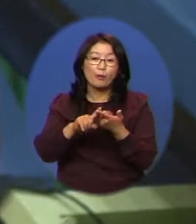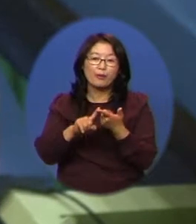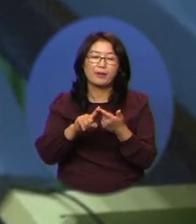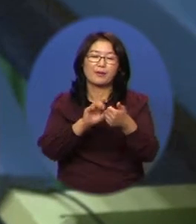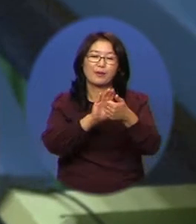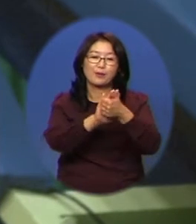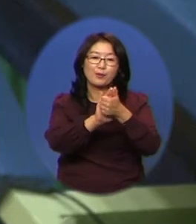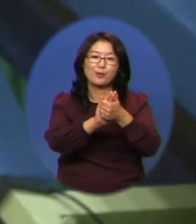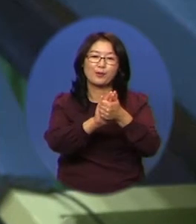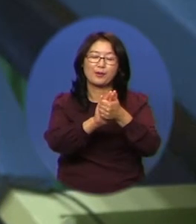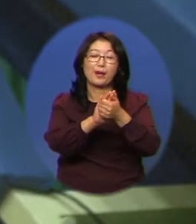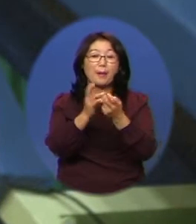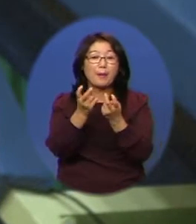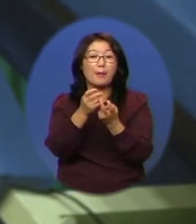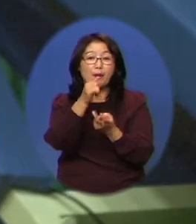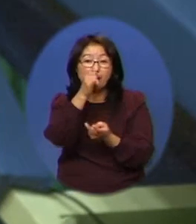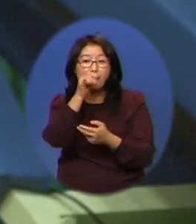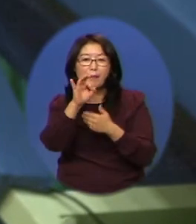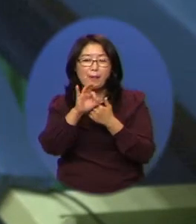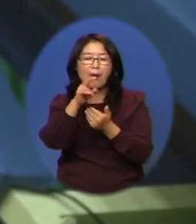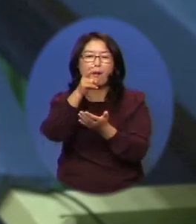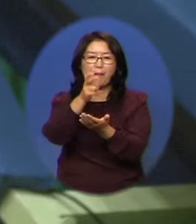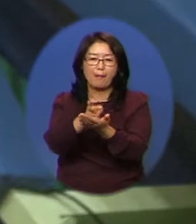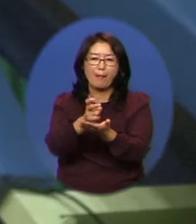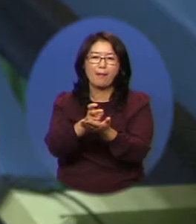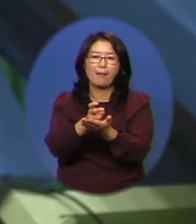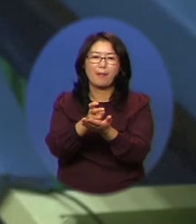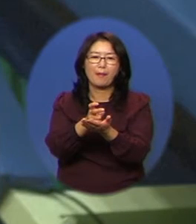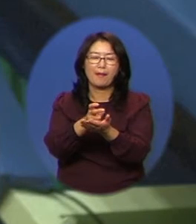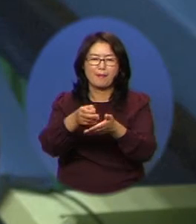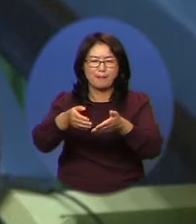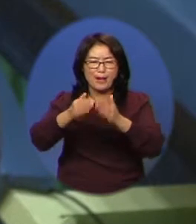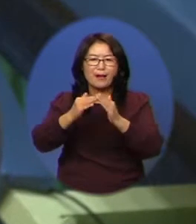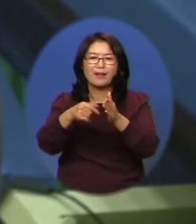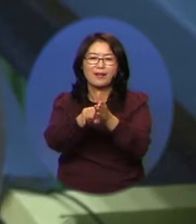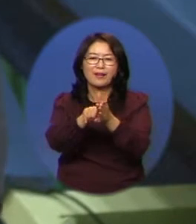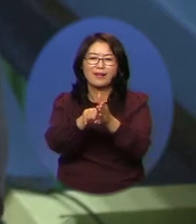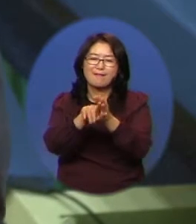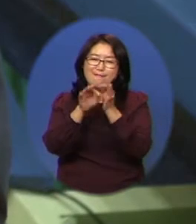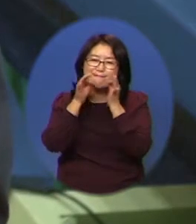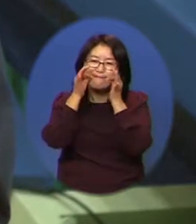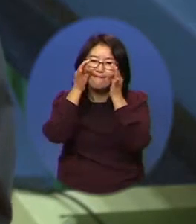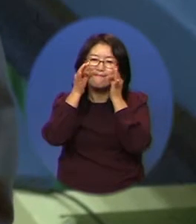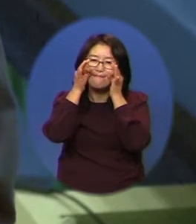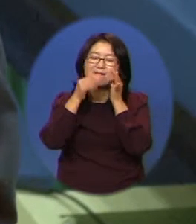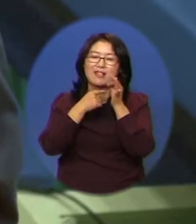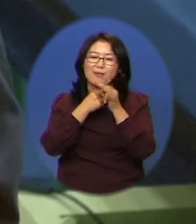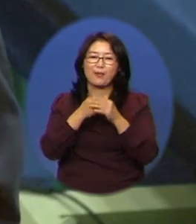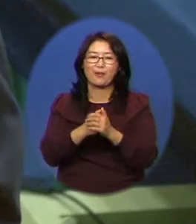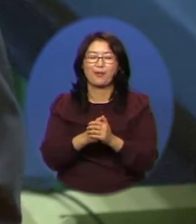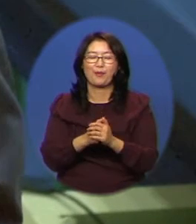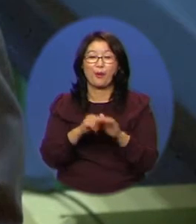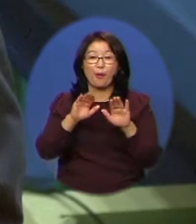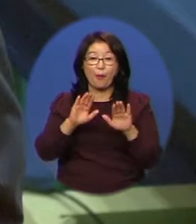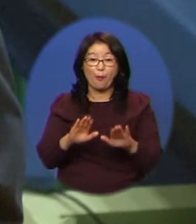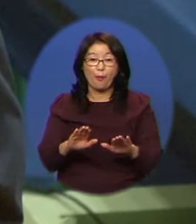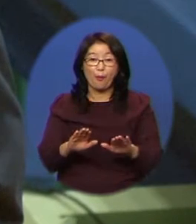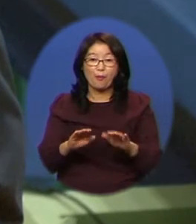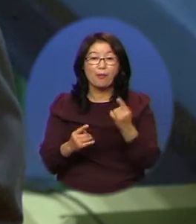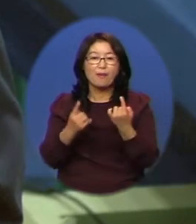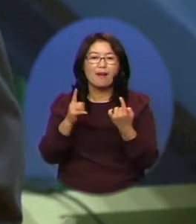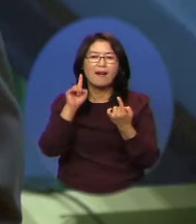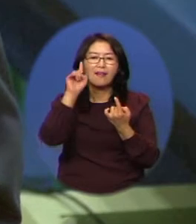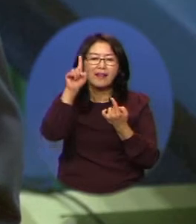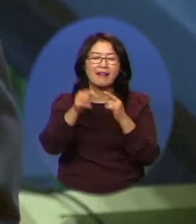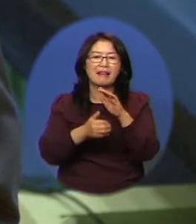수 있으면은 법과 제도를 만드는 데 최선을 다해서 오늘보다는 내일이 희망이 있는